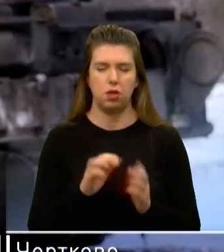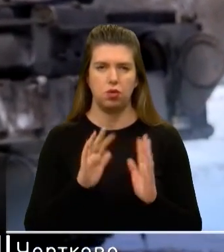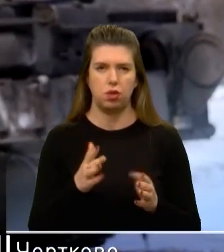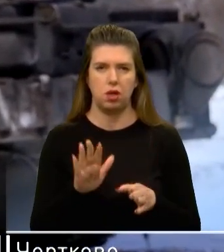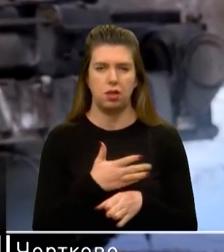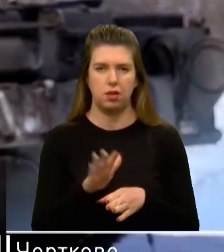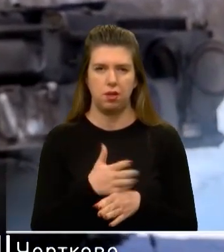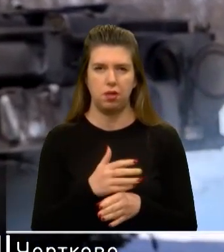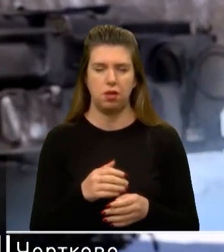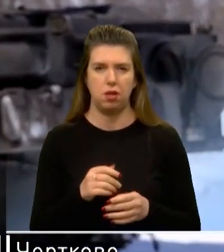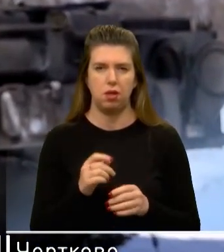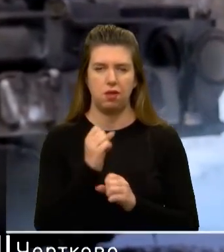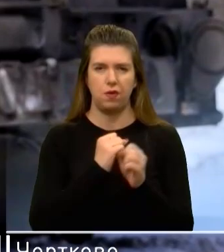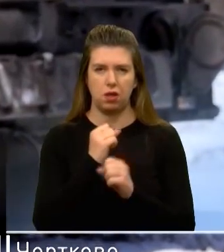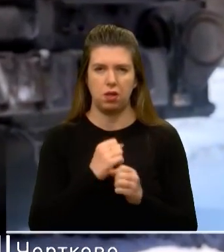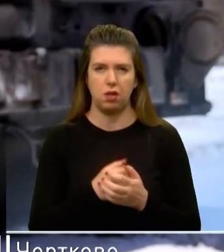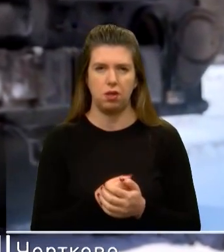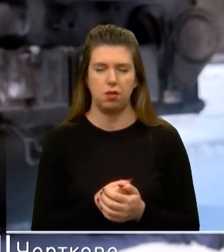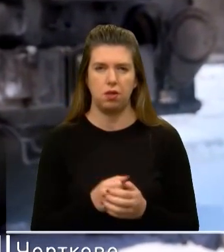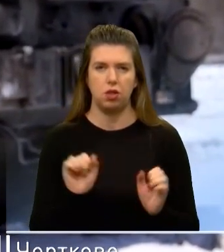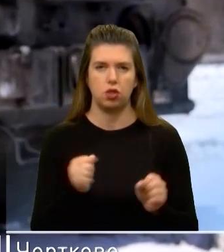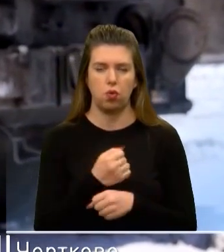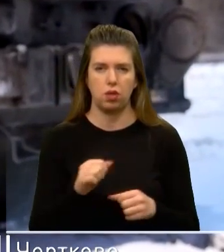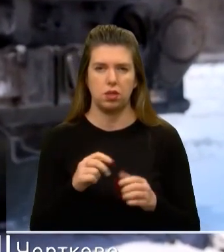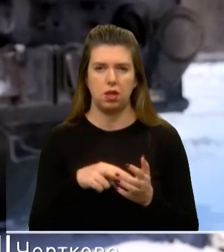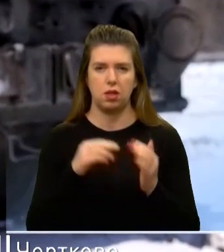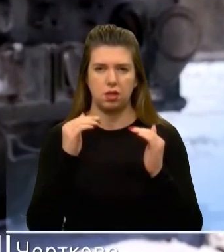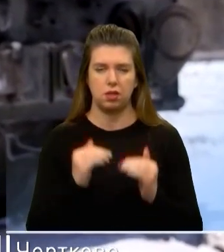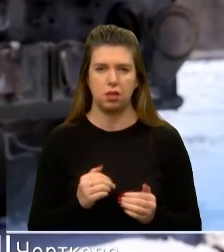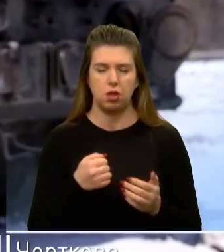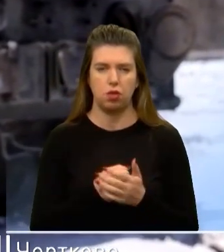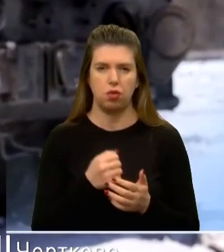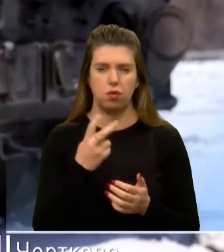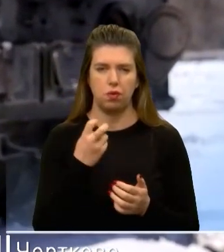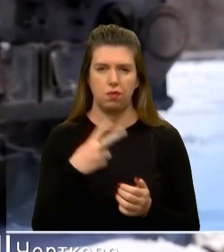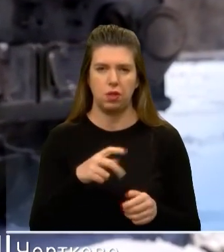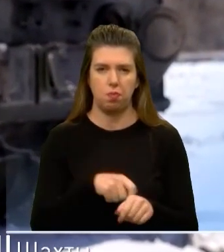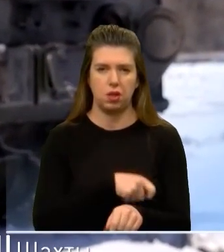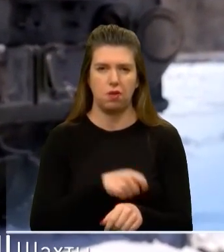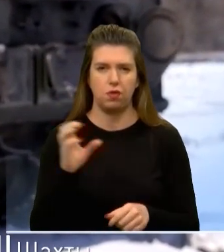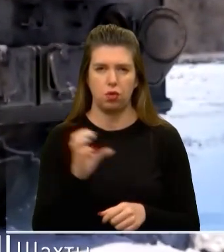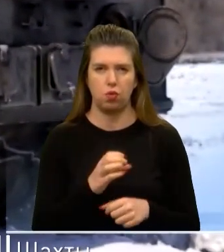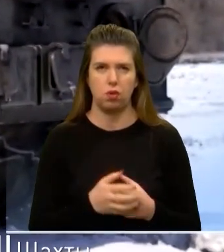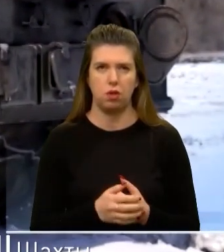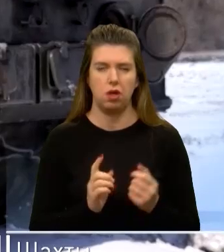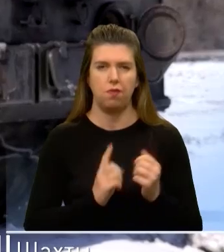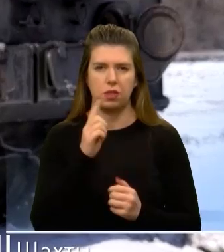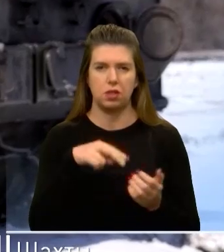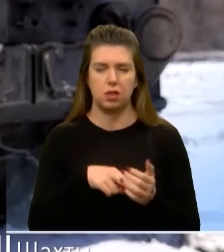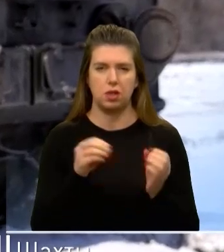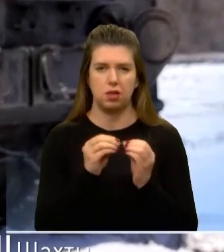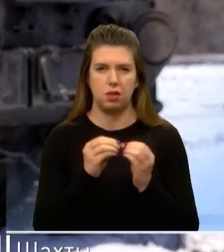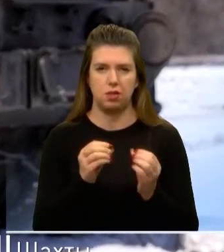отделение двигателя скорость значительно снизилась до 220 м в секунду и высота стала